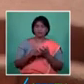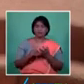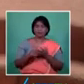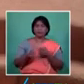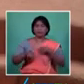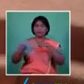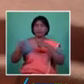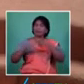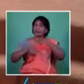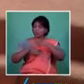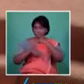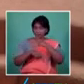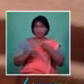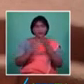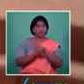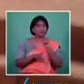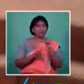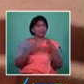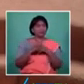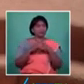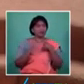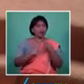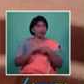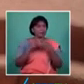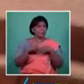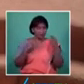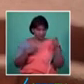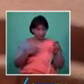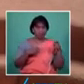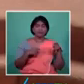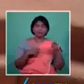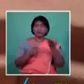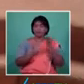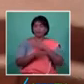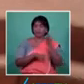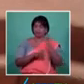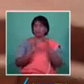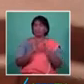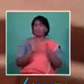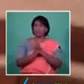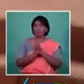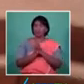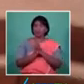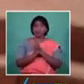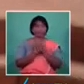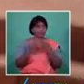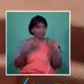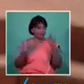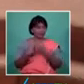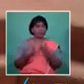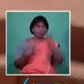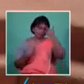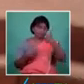අවස්ථාව ඉල්ලනවා පසුගිය 11 වෙනි බදාදා ලංකාදීප පුවත්පතේ සහ පසුගිය 12 වෙනි බ්‍රහස්පතින්දා මව්බිම් පුවත්පතෙහි